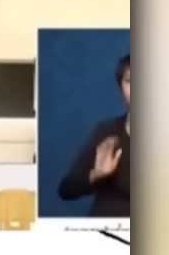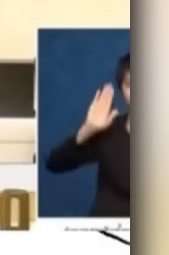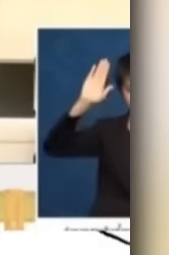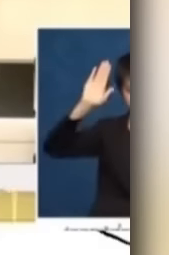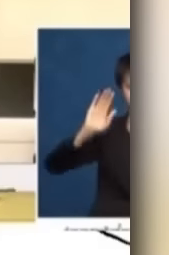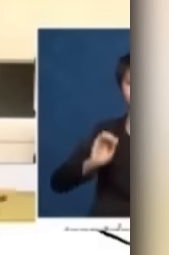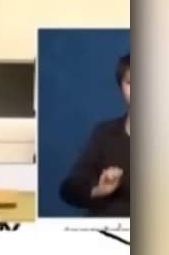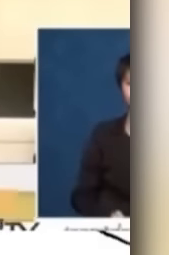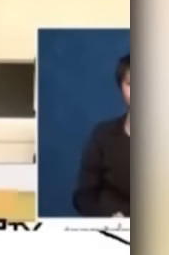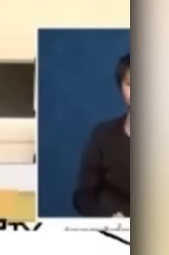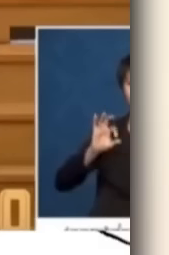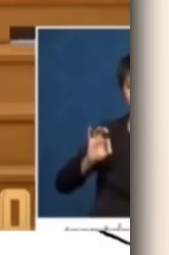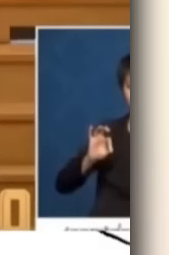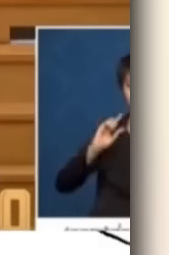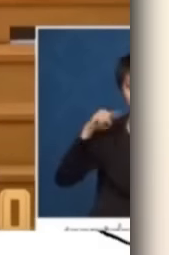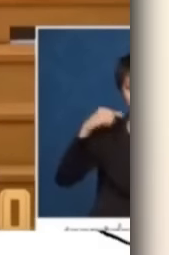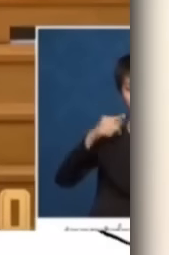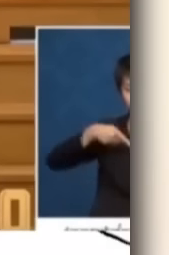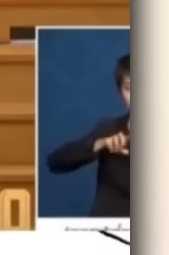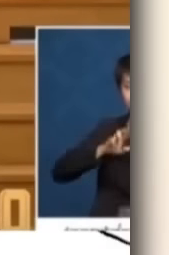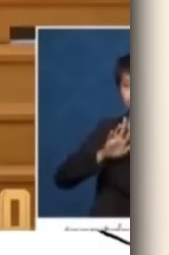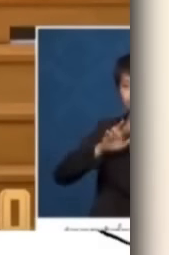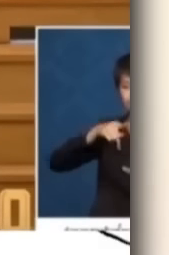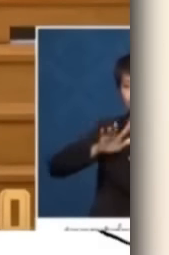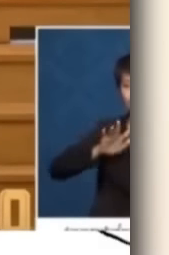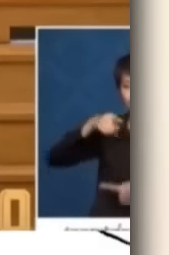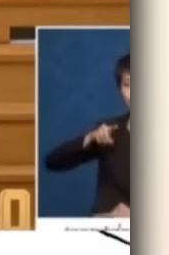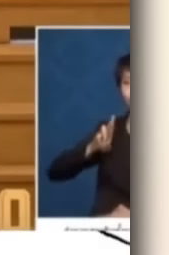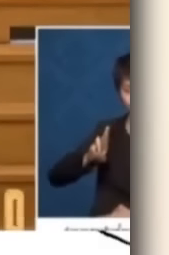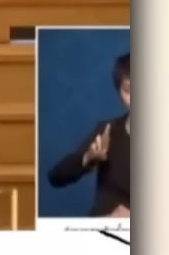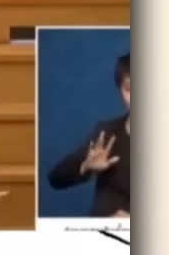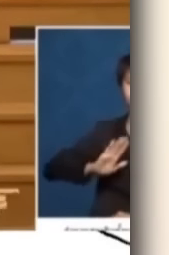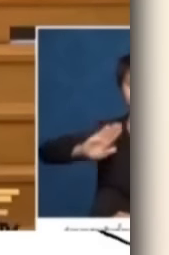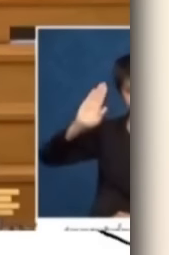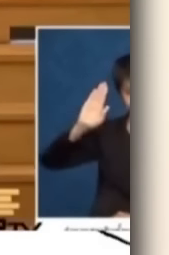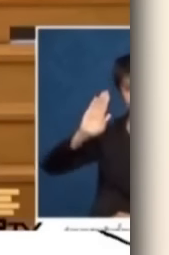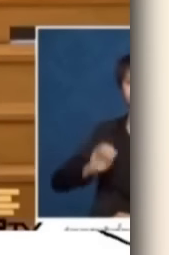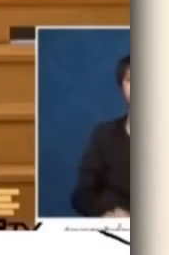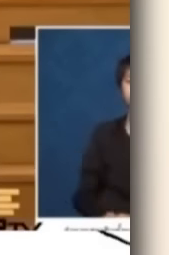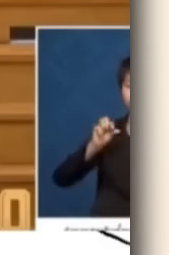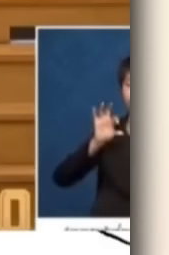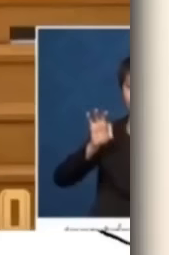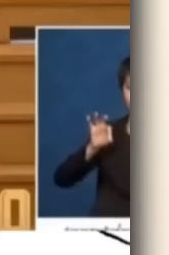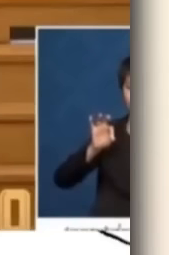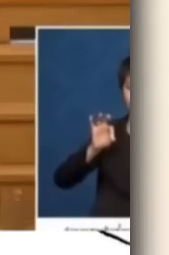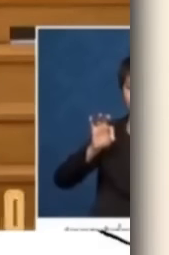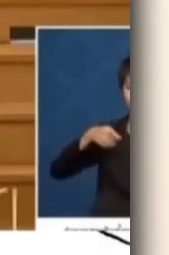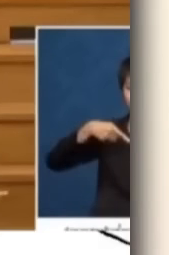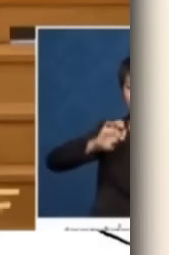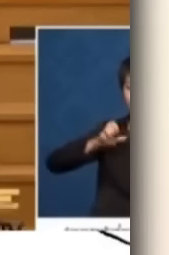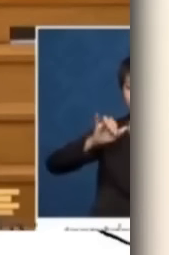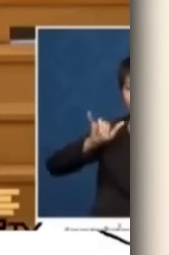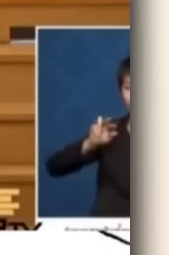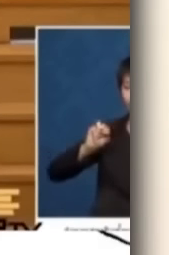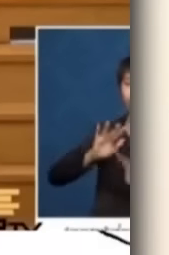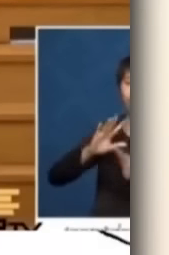พพลเหลืองทองนาลาคนพรมพิรามอยู่ครับ นางสาวประภาพรทองปากน้ำ ประภาพรทองปากน้ำสุโขทัยเพื่อไทยอยู่ค่ะ นางสาวปิยนุชยิน